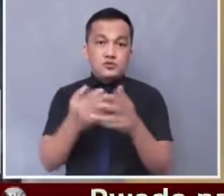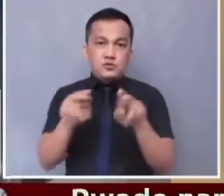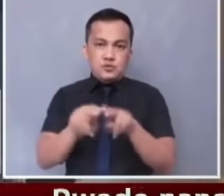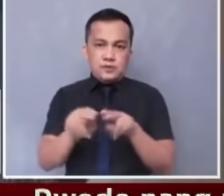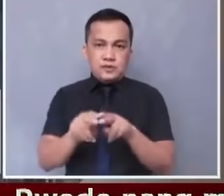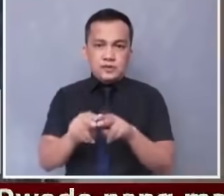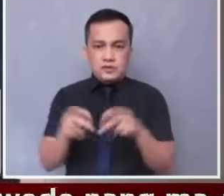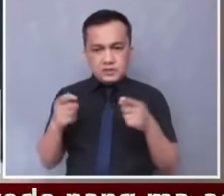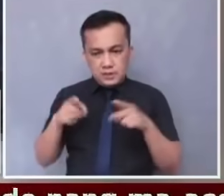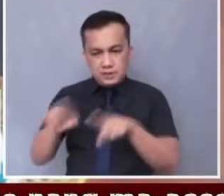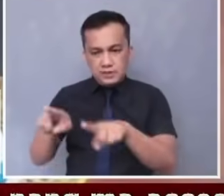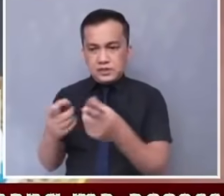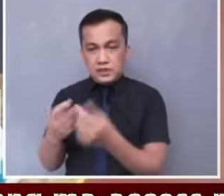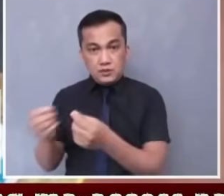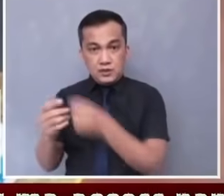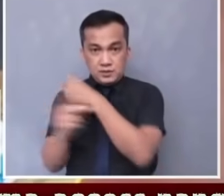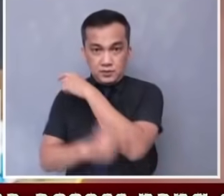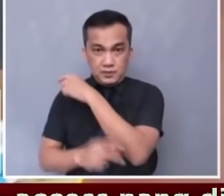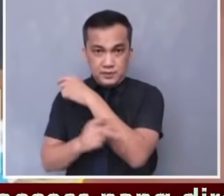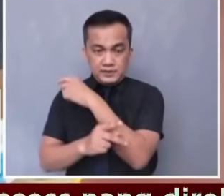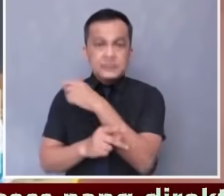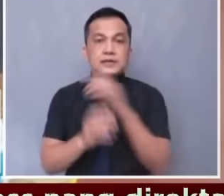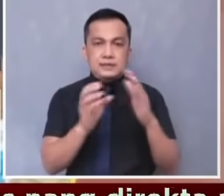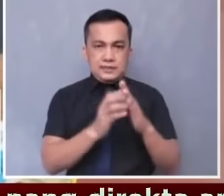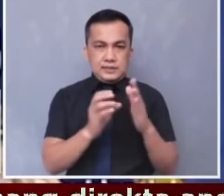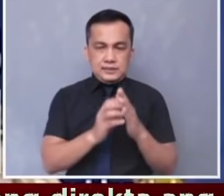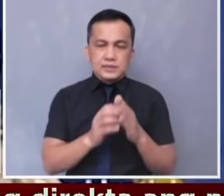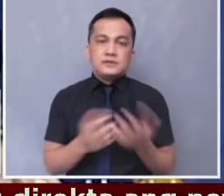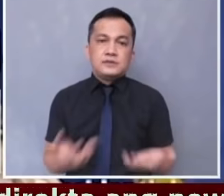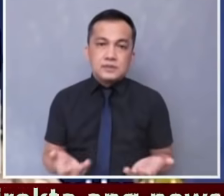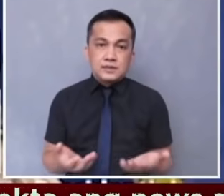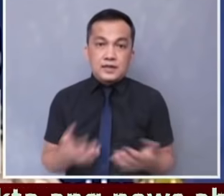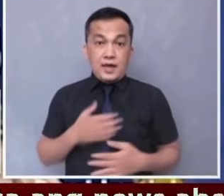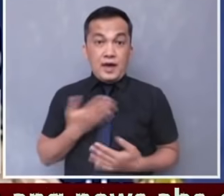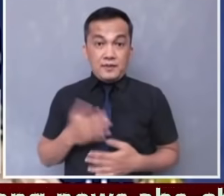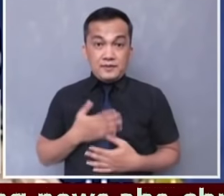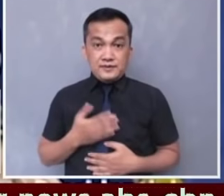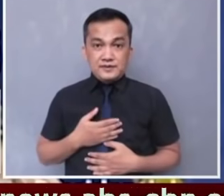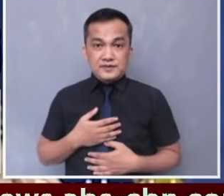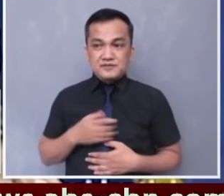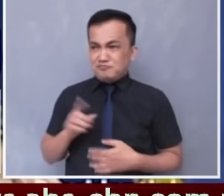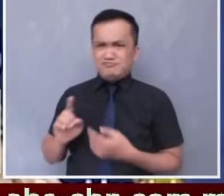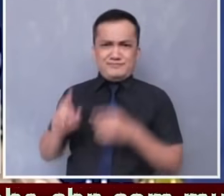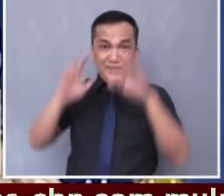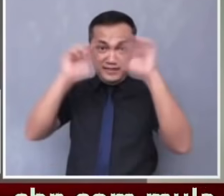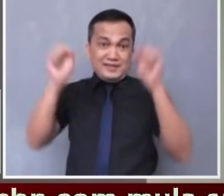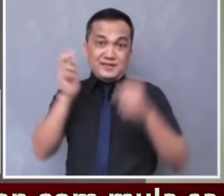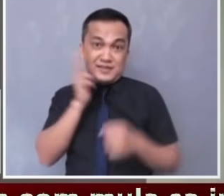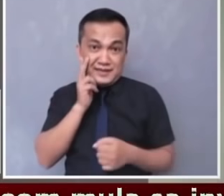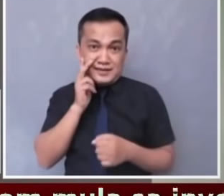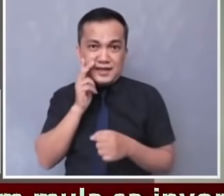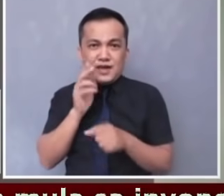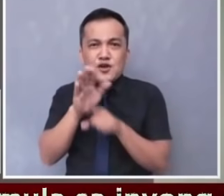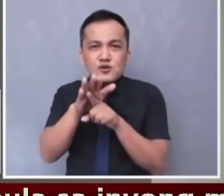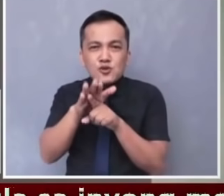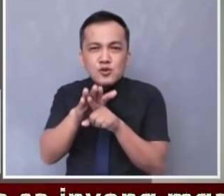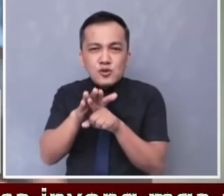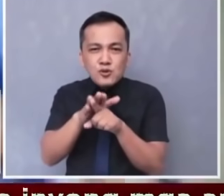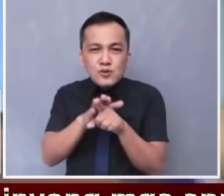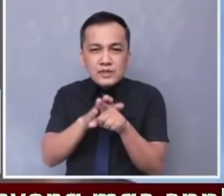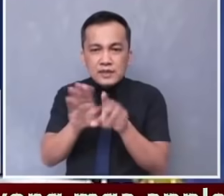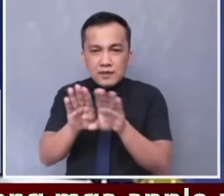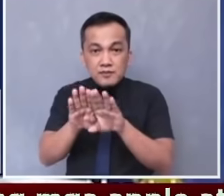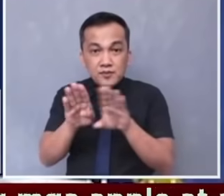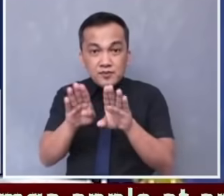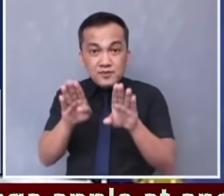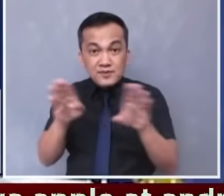sa rural at urban setting. Ikinatuwa naman ni Pangulong Duterte ang unti-unting pagbubukas ng mga paaralan sa